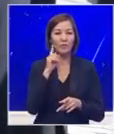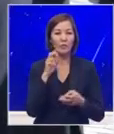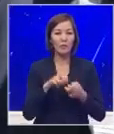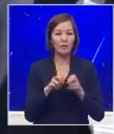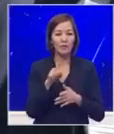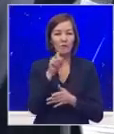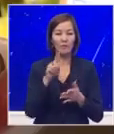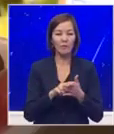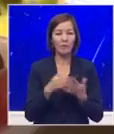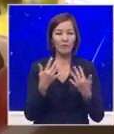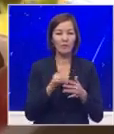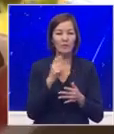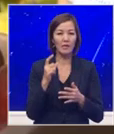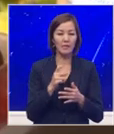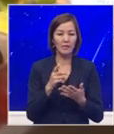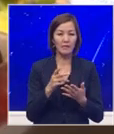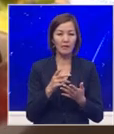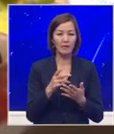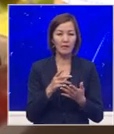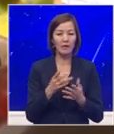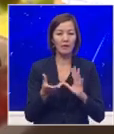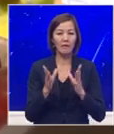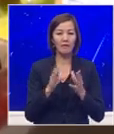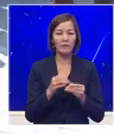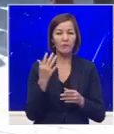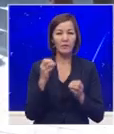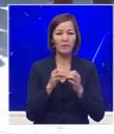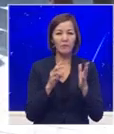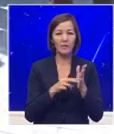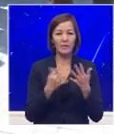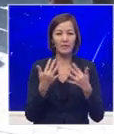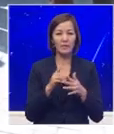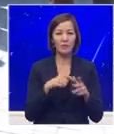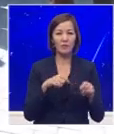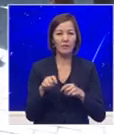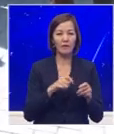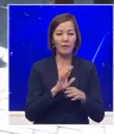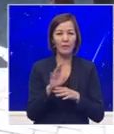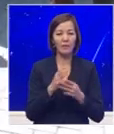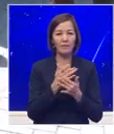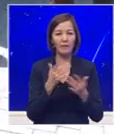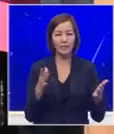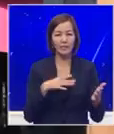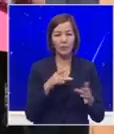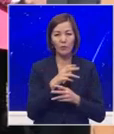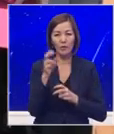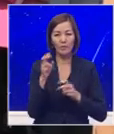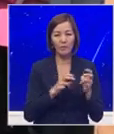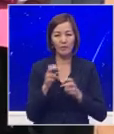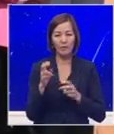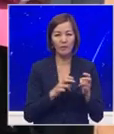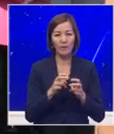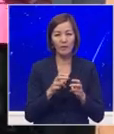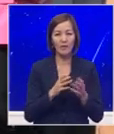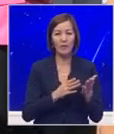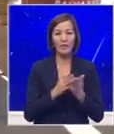проблемные вопросы фермеров всего навстречу с главой региона собралось порядка 17 сельхозтовара производителей многие из предпринимателей работают